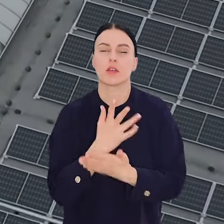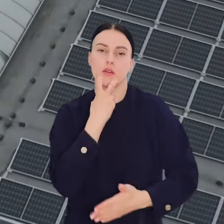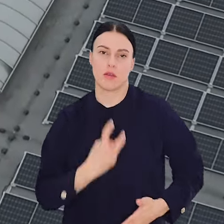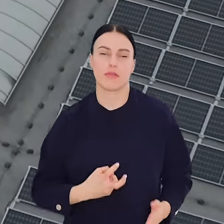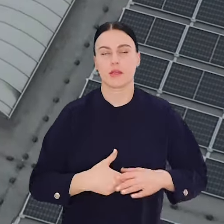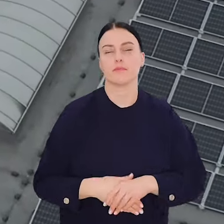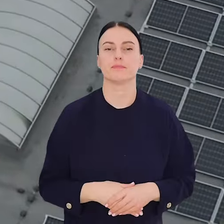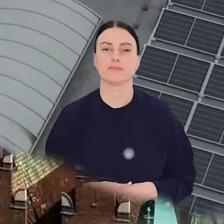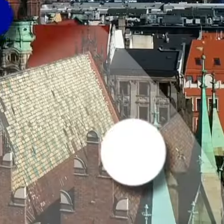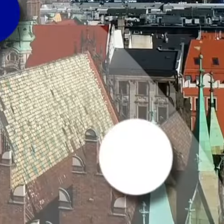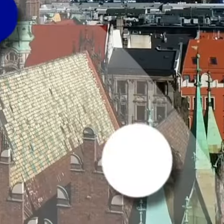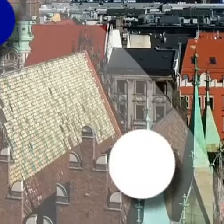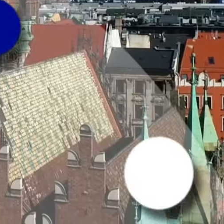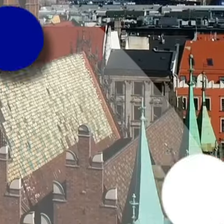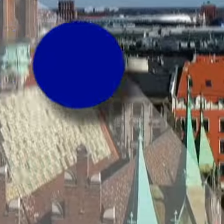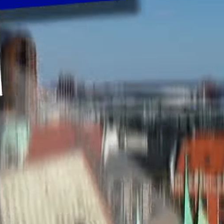energii.